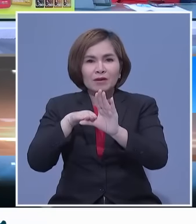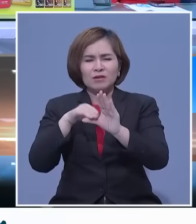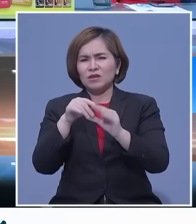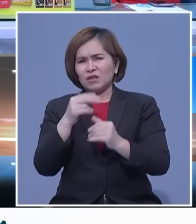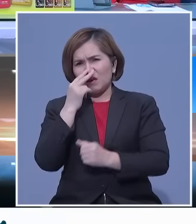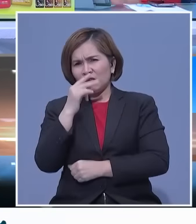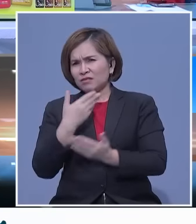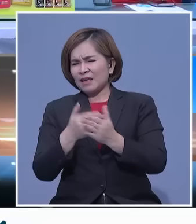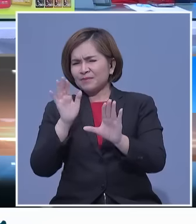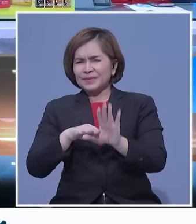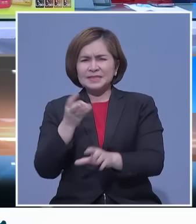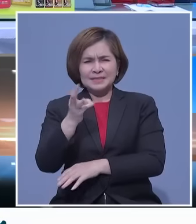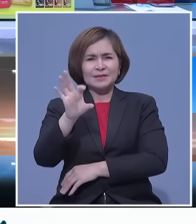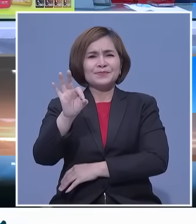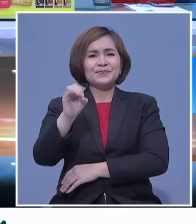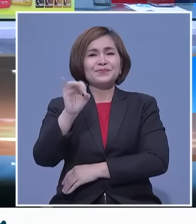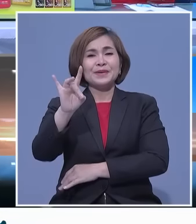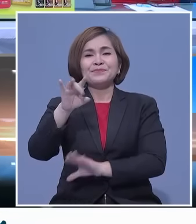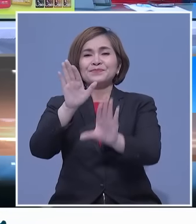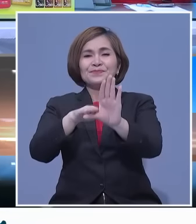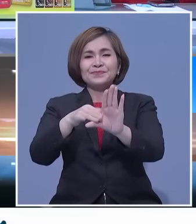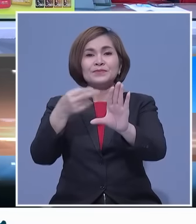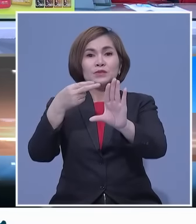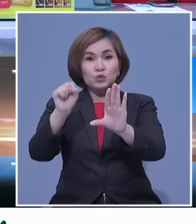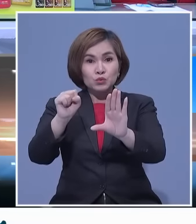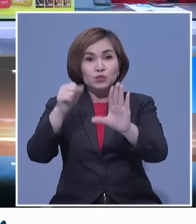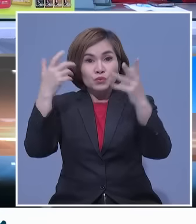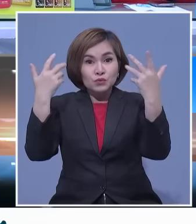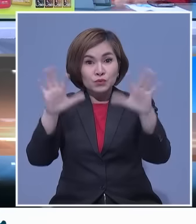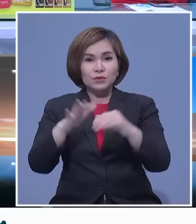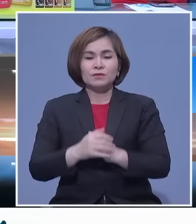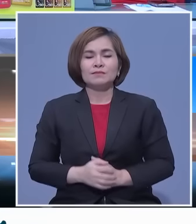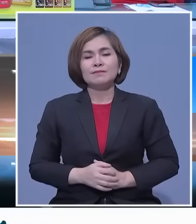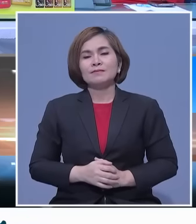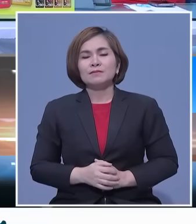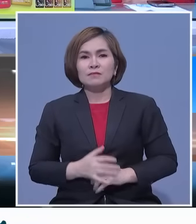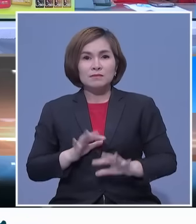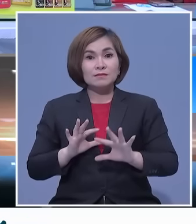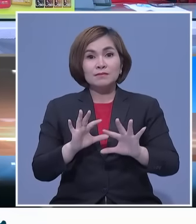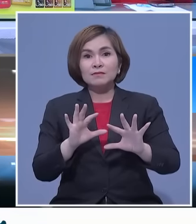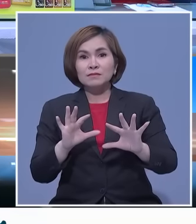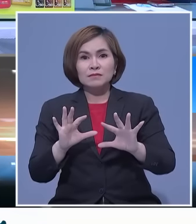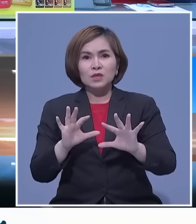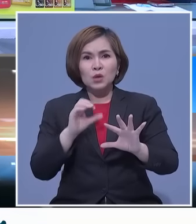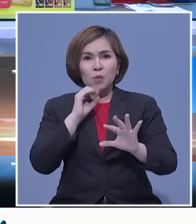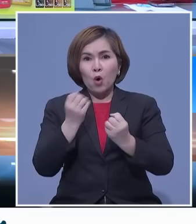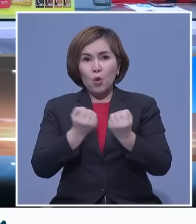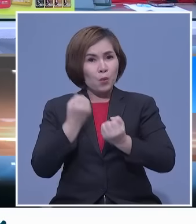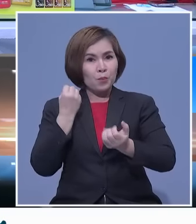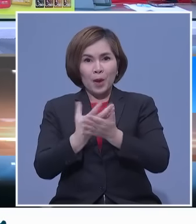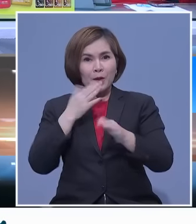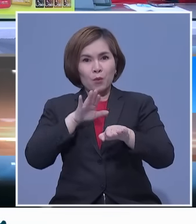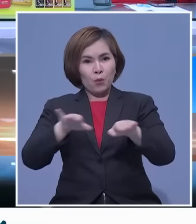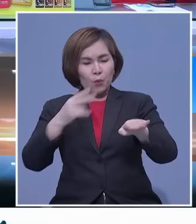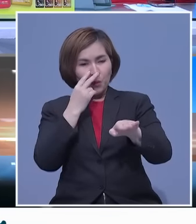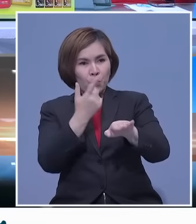98บาทเองอสุยจริๆาานงานพวรหูจอดพึบเลย